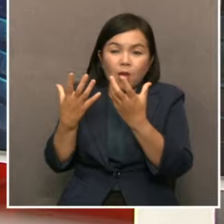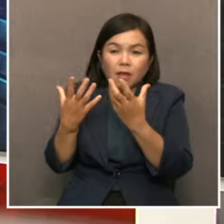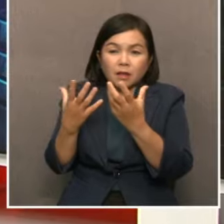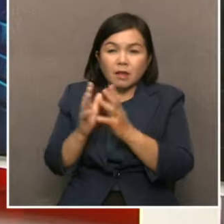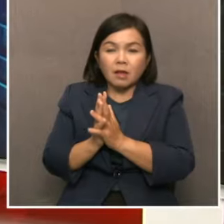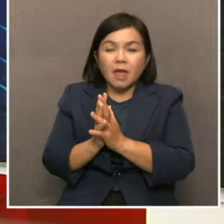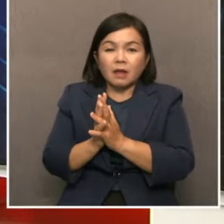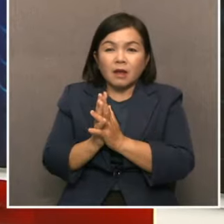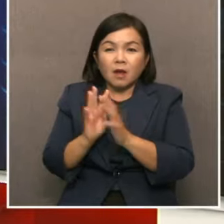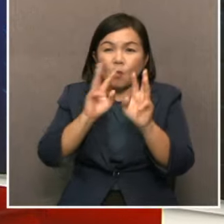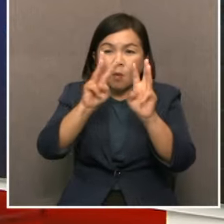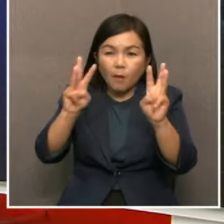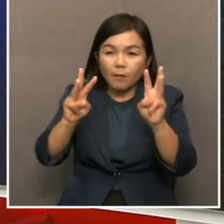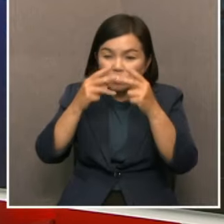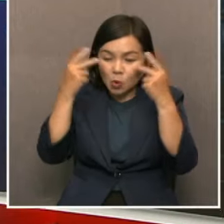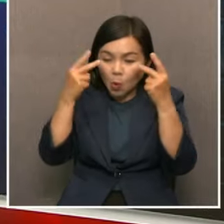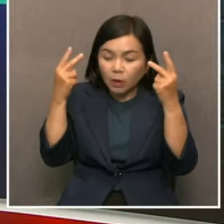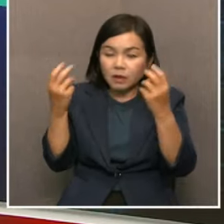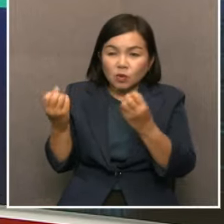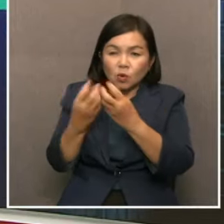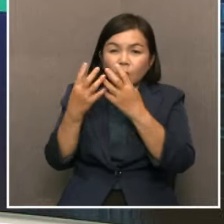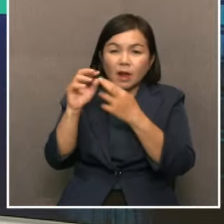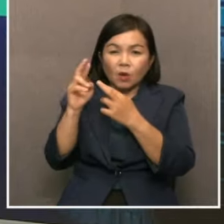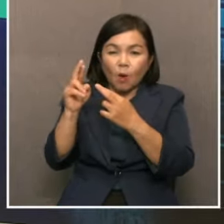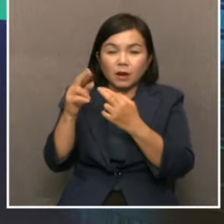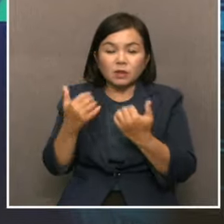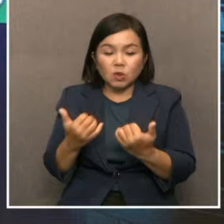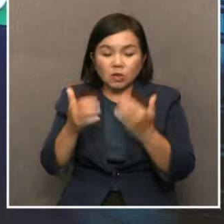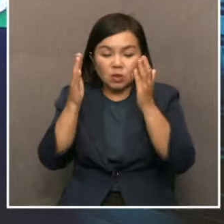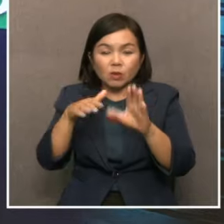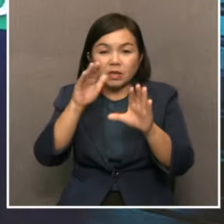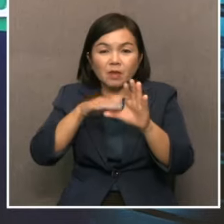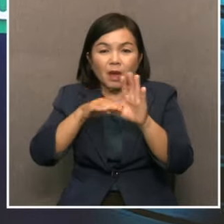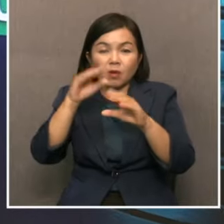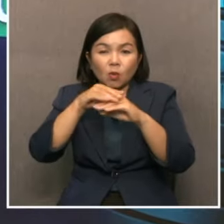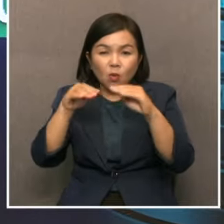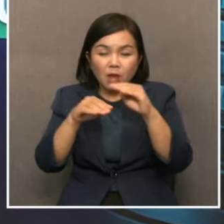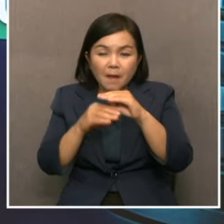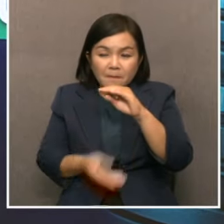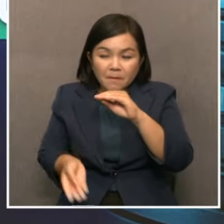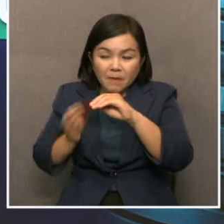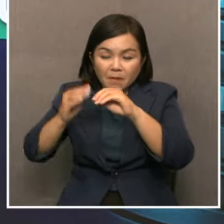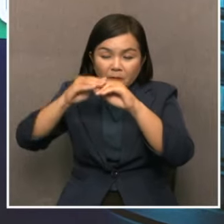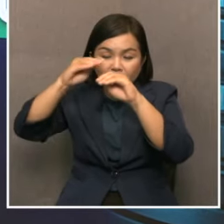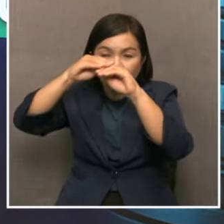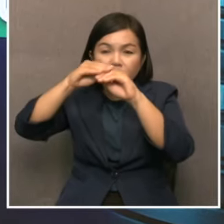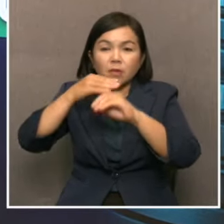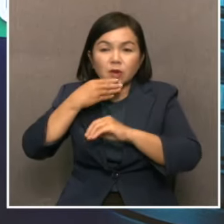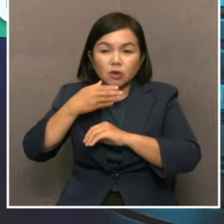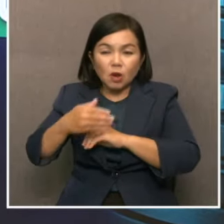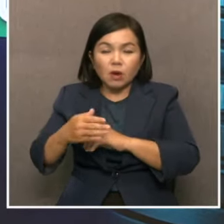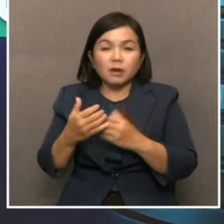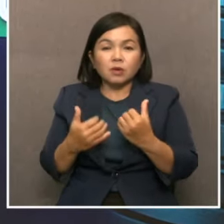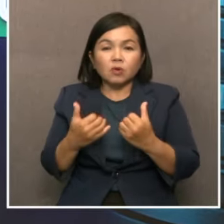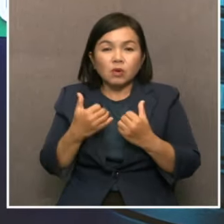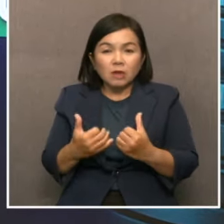ลิงก์ที่เป็นกลุ่มมิจฉาชีพนะคะล่าสุดตอนนี้จำนวนของผู้ลงทะเบียนเข้าร่วมโครงการเพิ่มขึ้นอย่างต่อเนื่องแล้วนะคะแล้วก็เชื่อว่